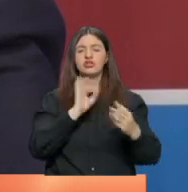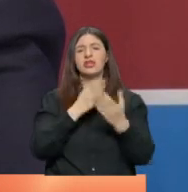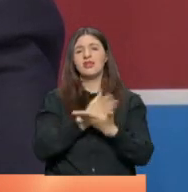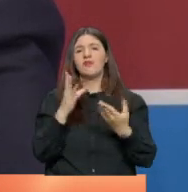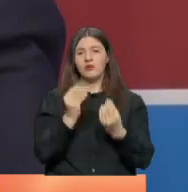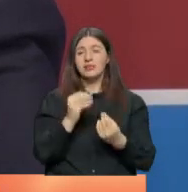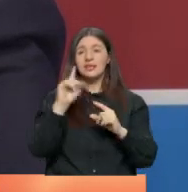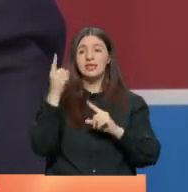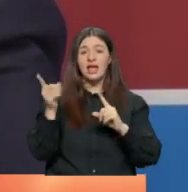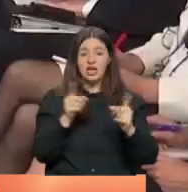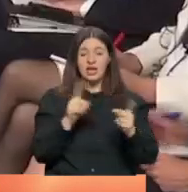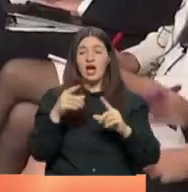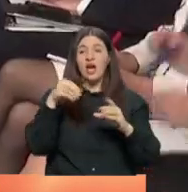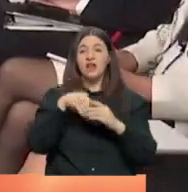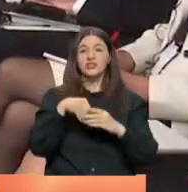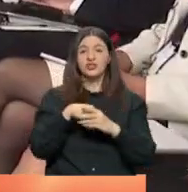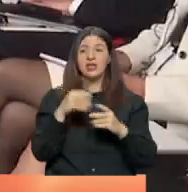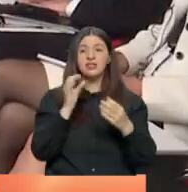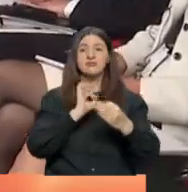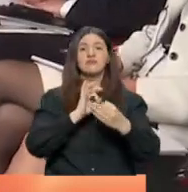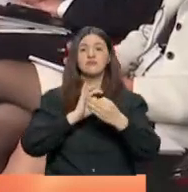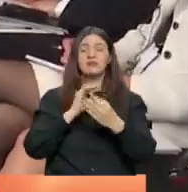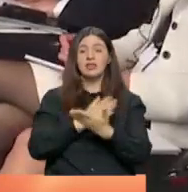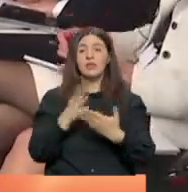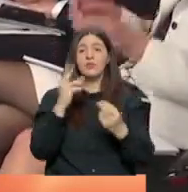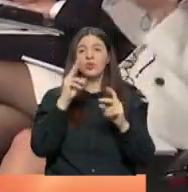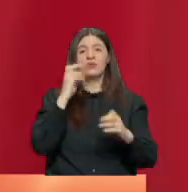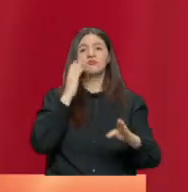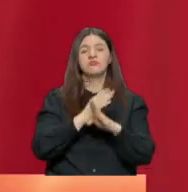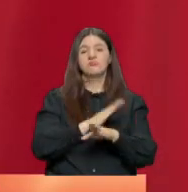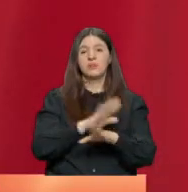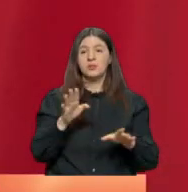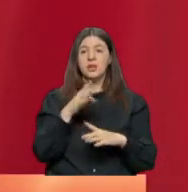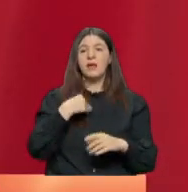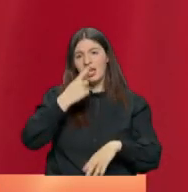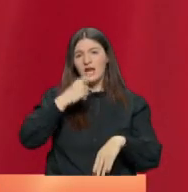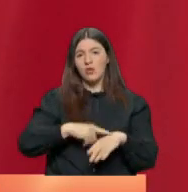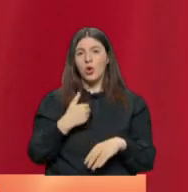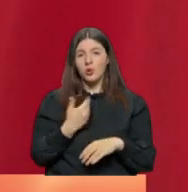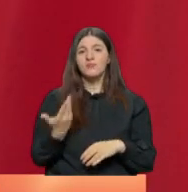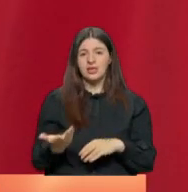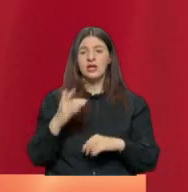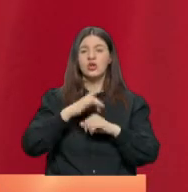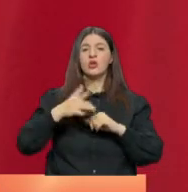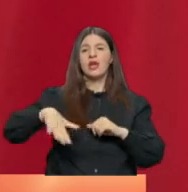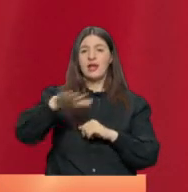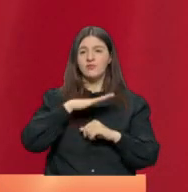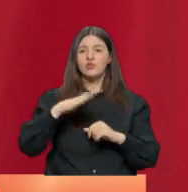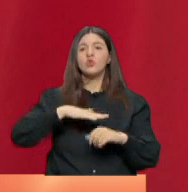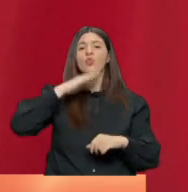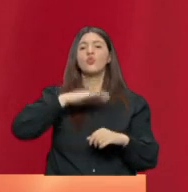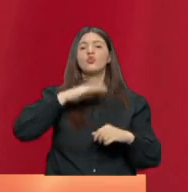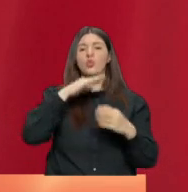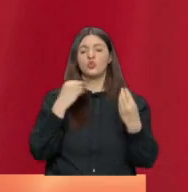Liderler hükümetler arasında devam eden yakın istişarelerin sürdürülmesi konusunda anlaştı. İnanıyorum ki ülkelerimize dolu